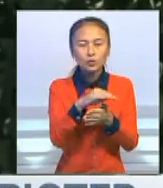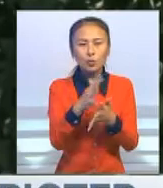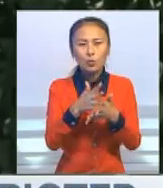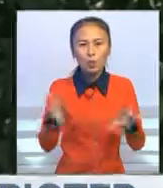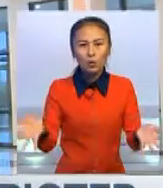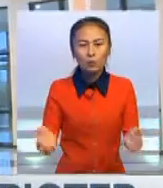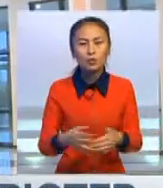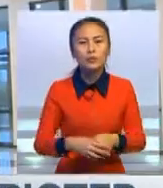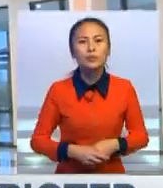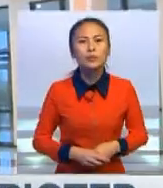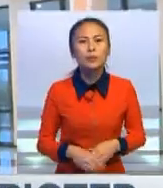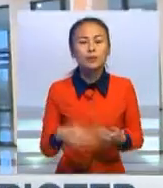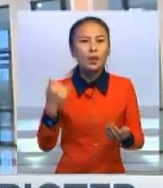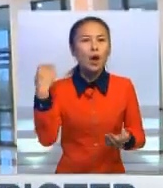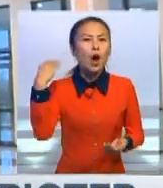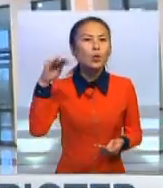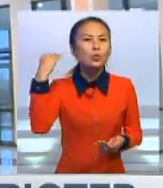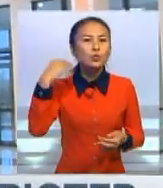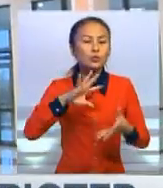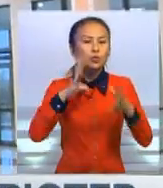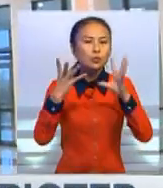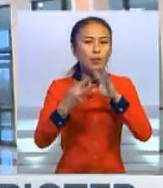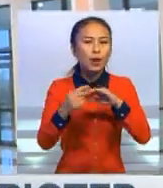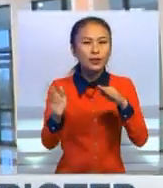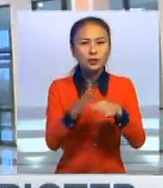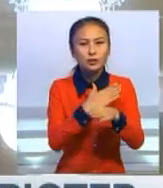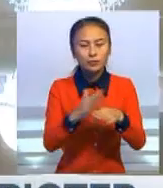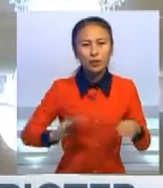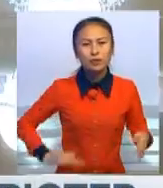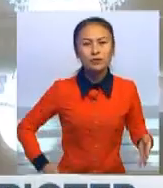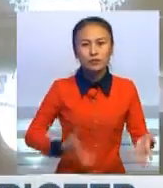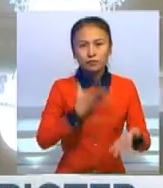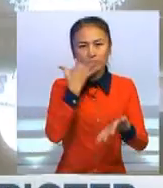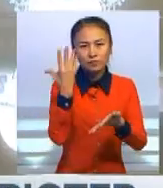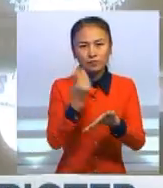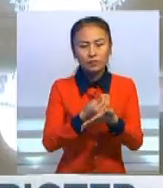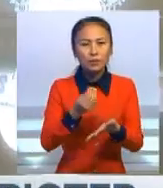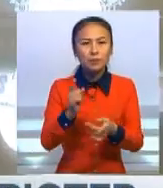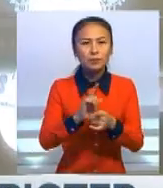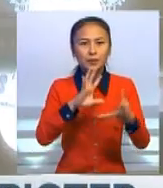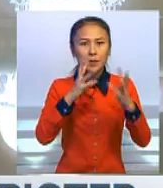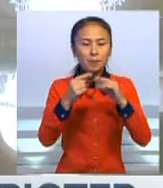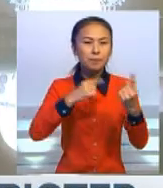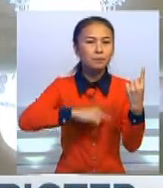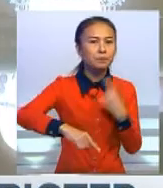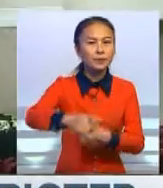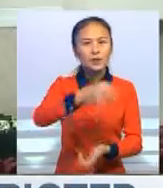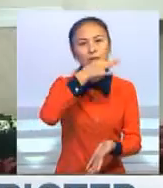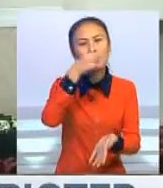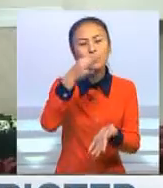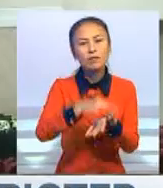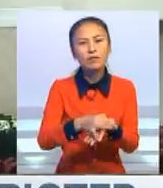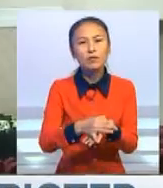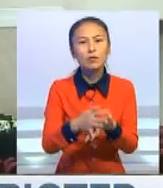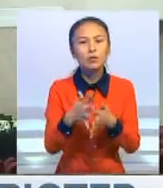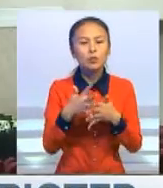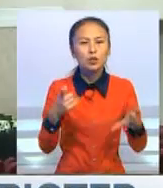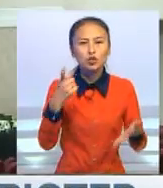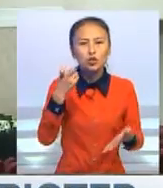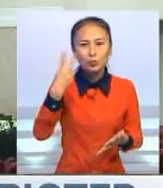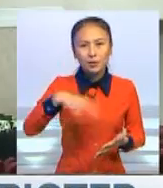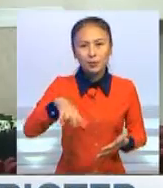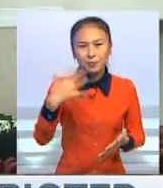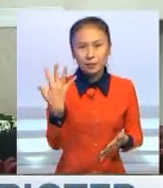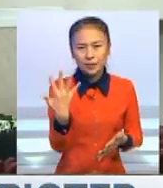тыңайтқыштар пайдаланады. Ақтөбеде мемлекеттік жекеменшік әріптестік және бизнестің әлеуметтік жауапкершілігі негізінде